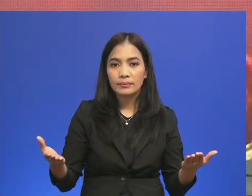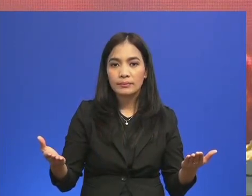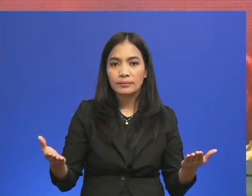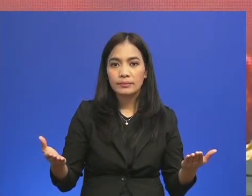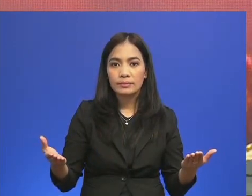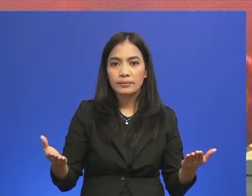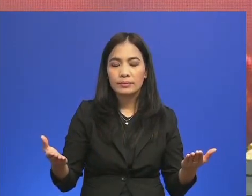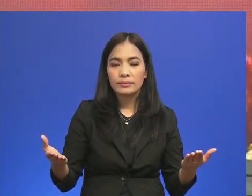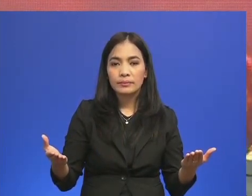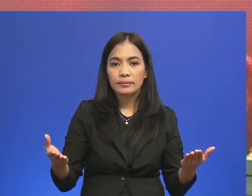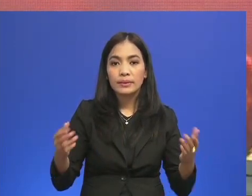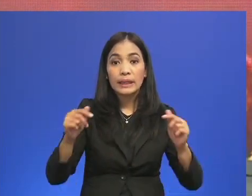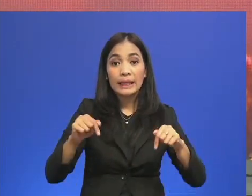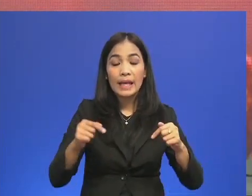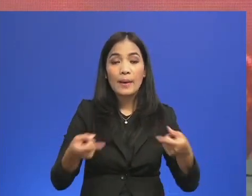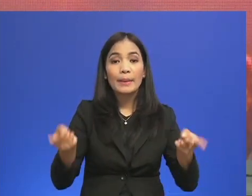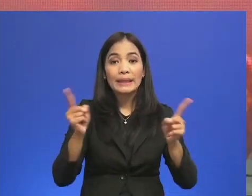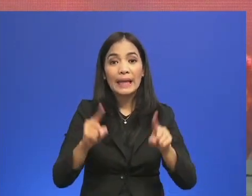sebagai satu